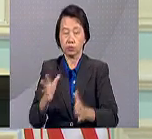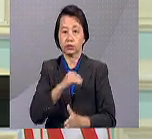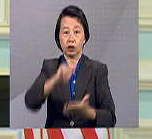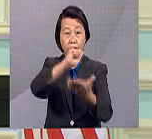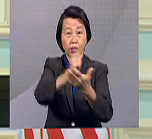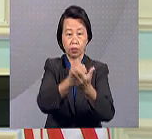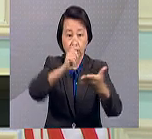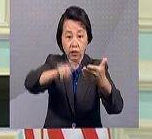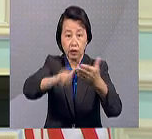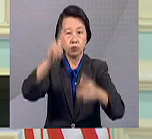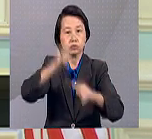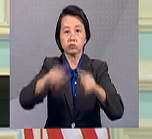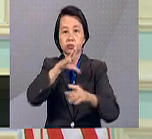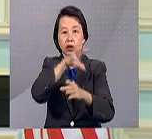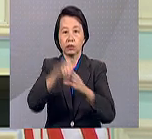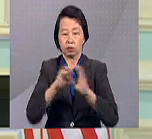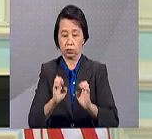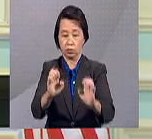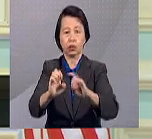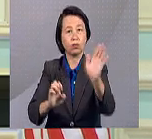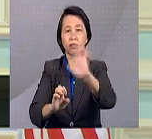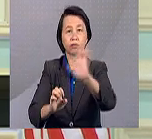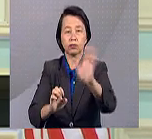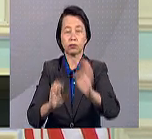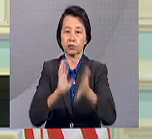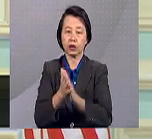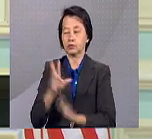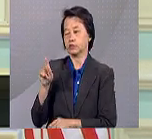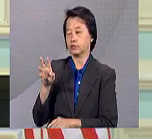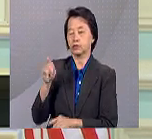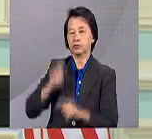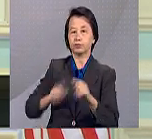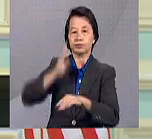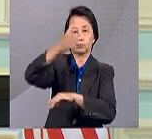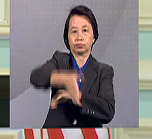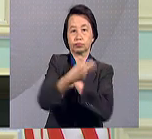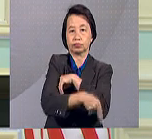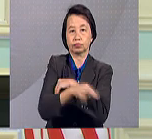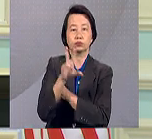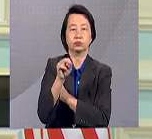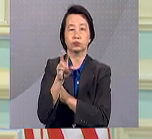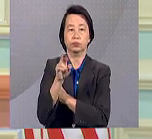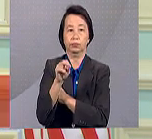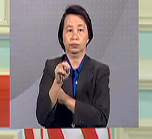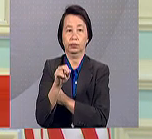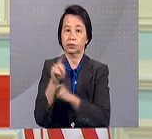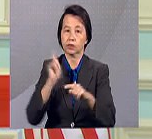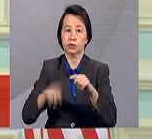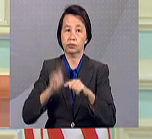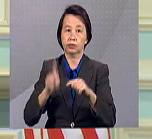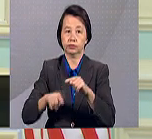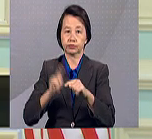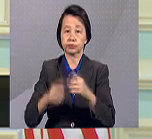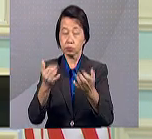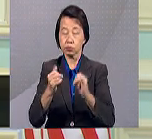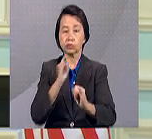ni langsung tak termasuk dari segi kecemasan pun. Jadi memang tidak dibenarkan. Ya, tidak dibenarkan. Yang